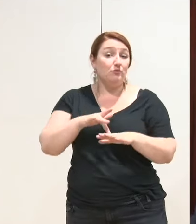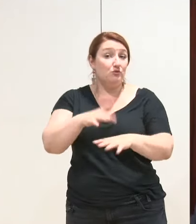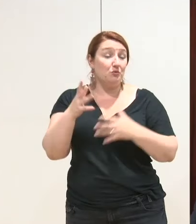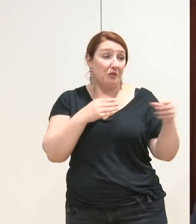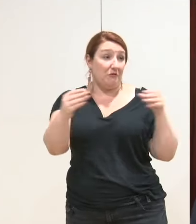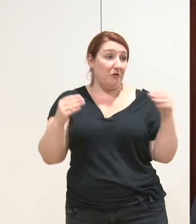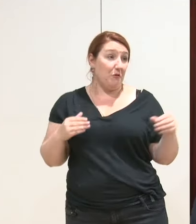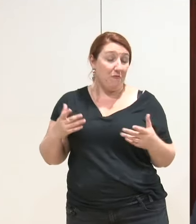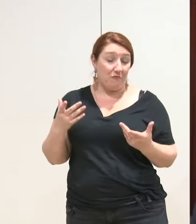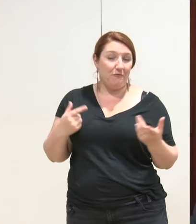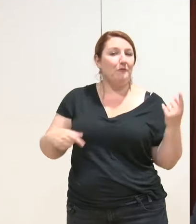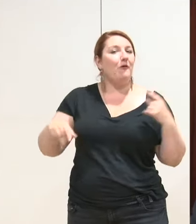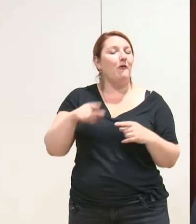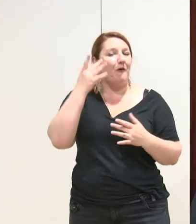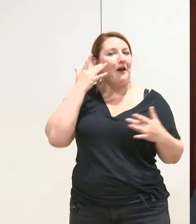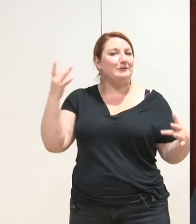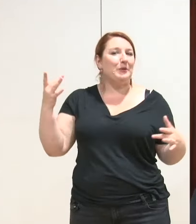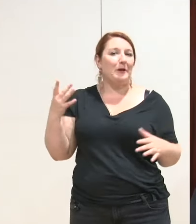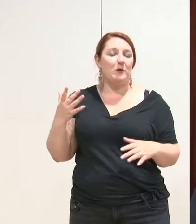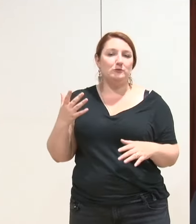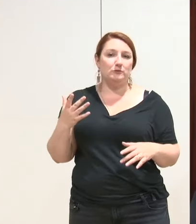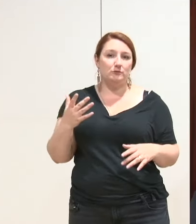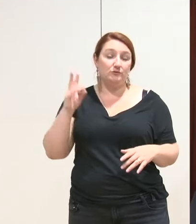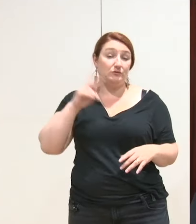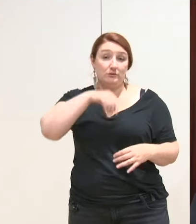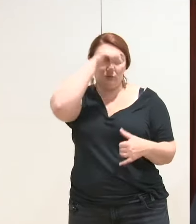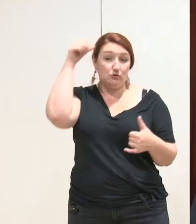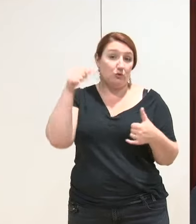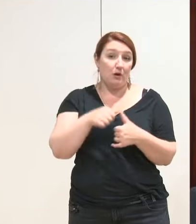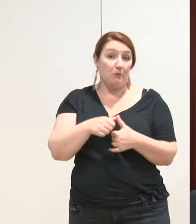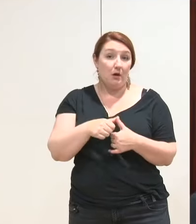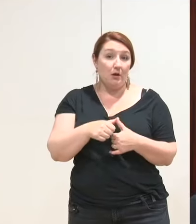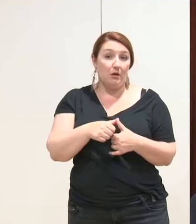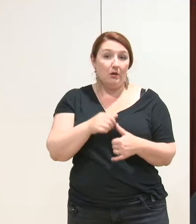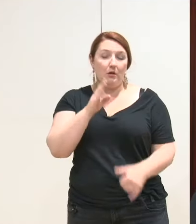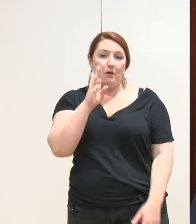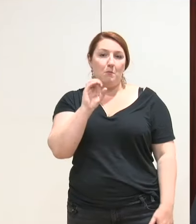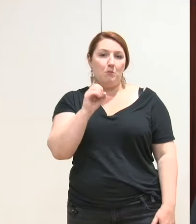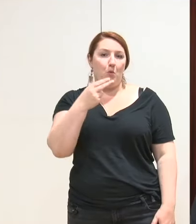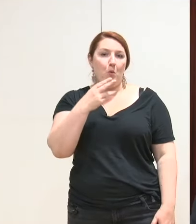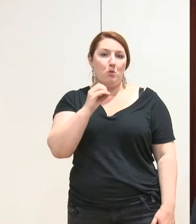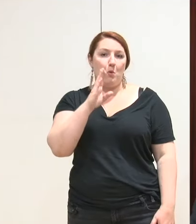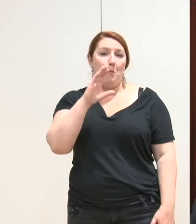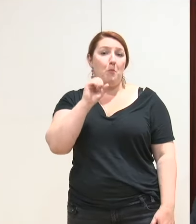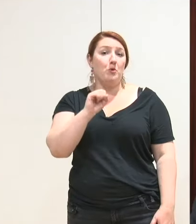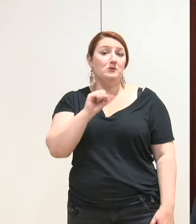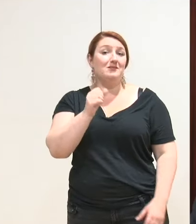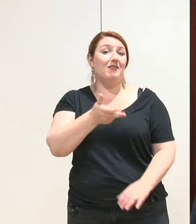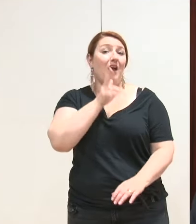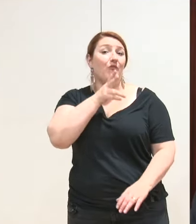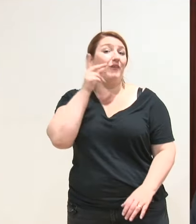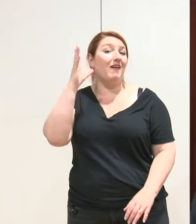Ville-Neuve de nombreuses expériences et on se rappelle entre autres des bonobos du café des bon Bos mais en fait